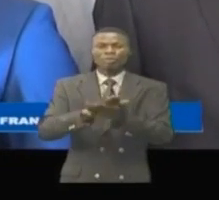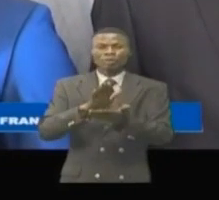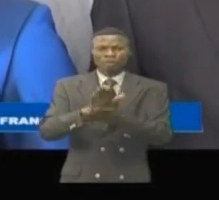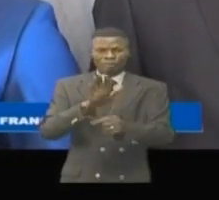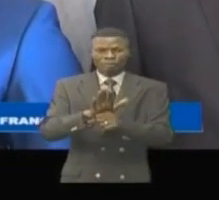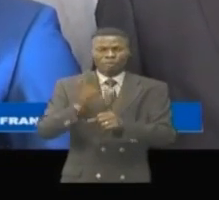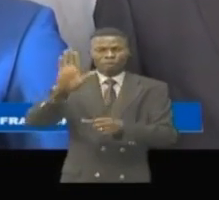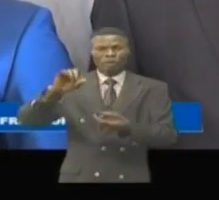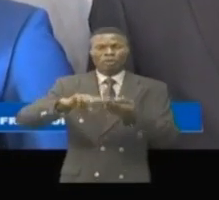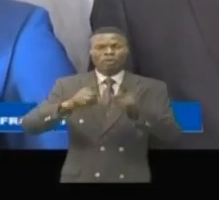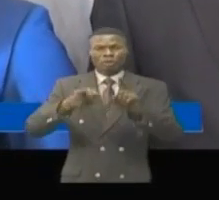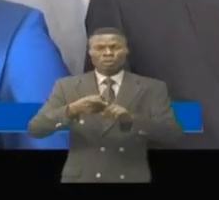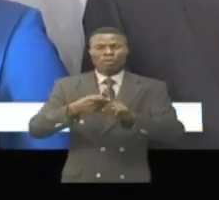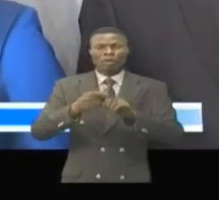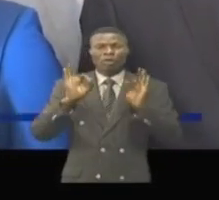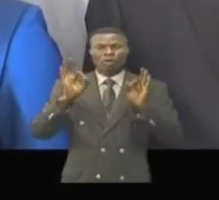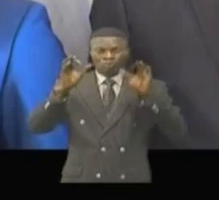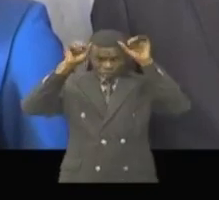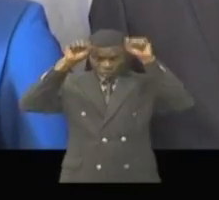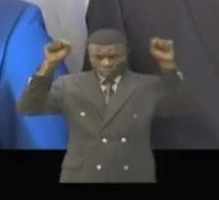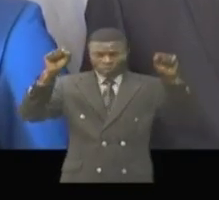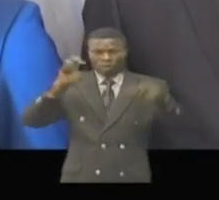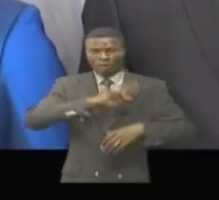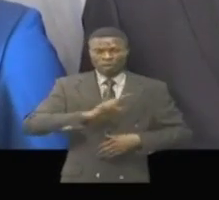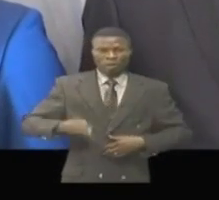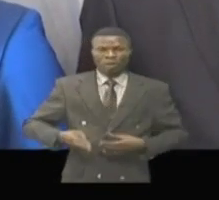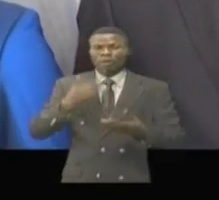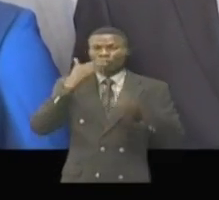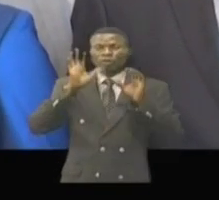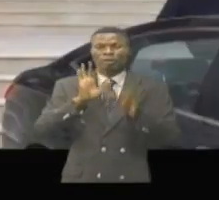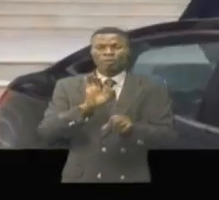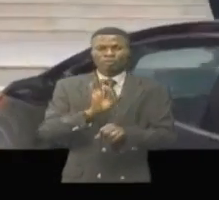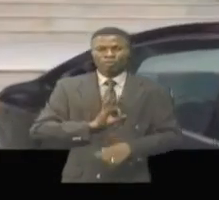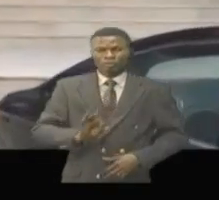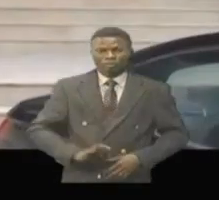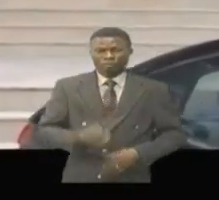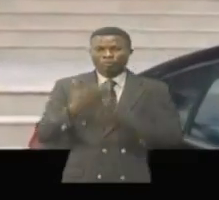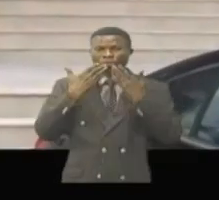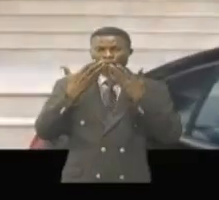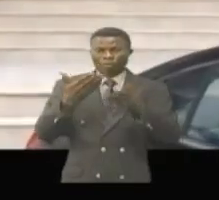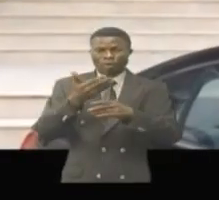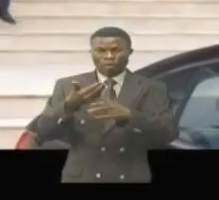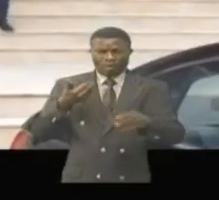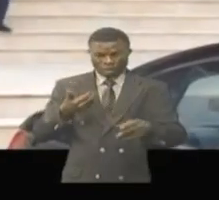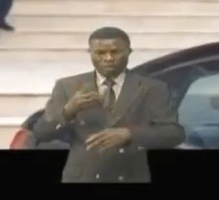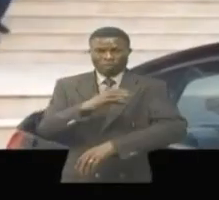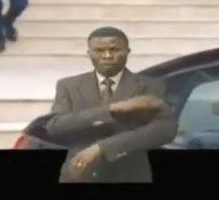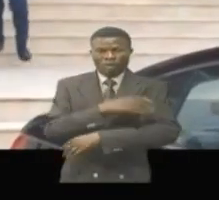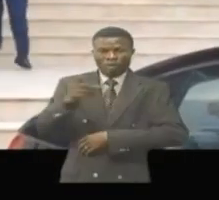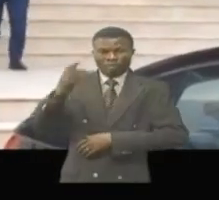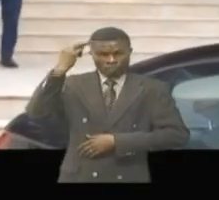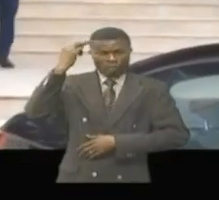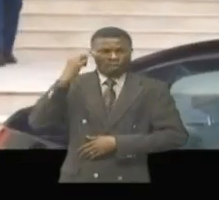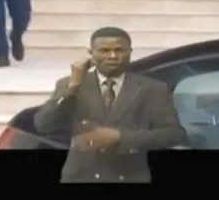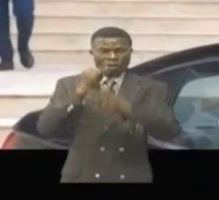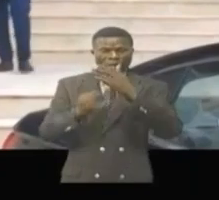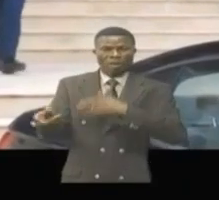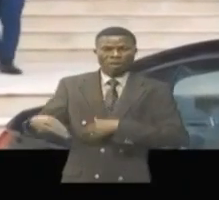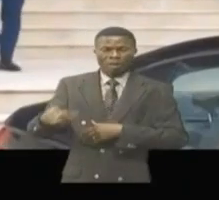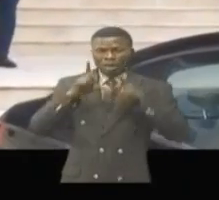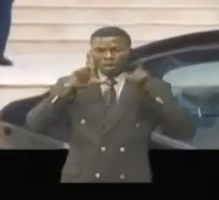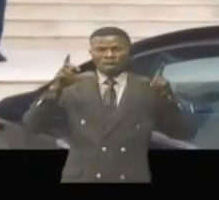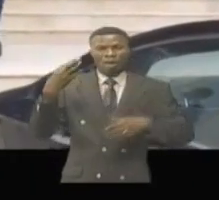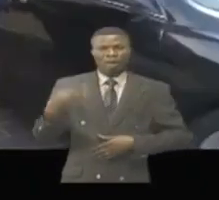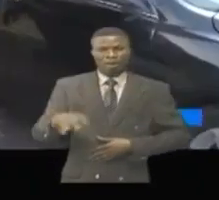son homologue et de la RDC, le président Félix-Antoine Tshisekedi Tshilombo. Avant N'Djamena, le ministre de l'intégration régionale et